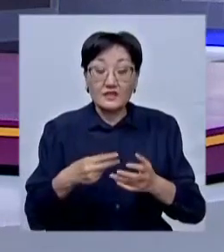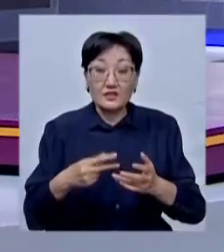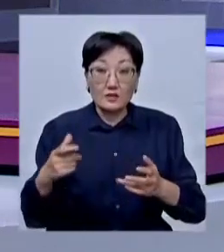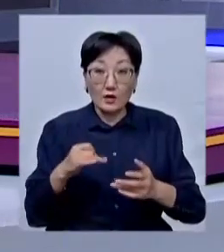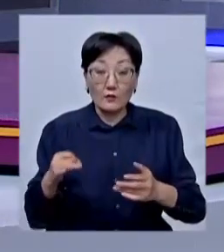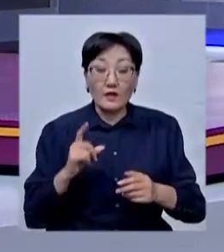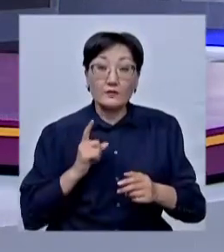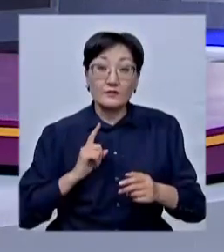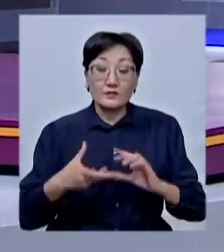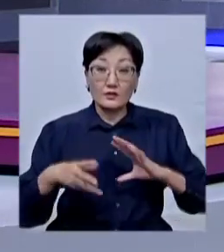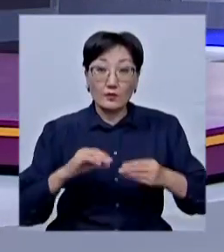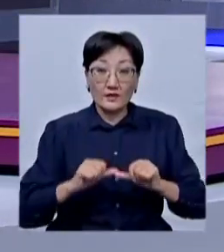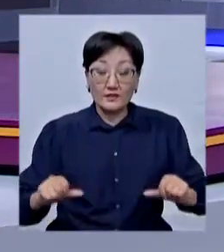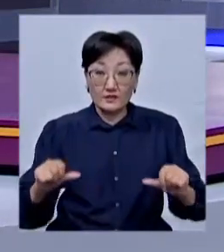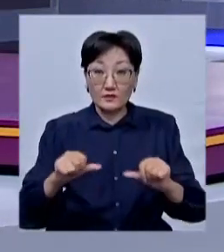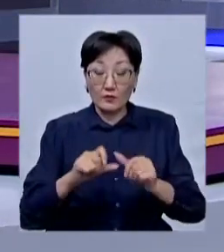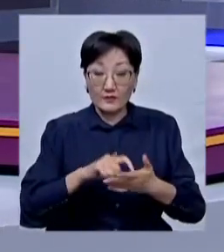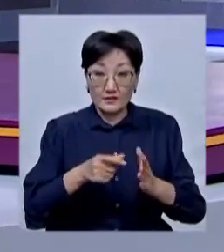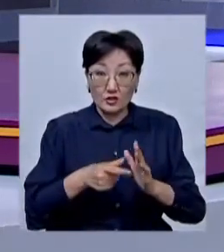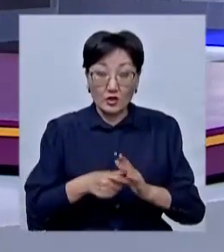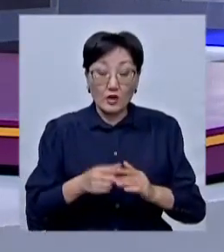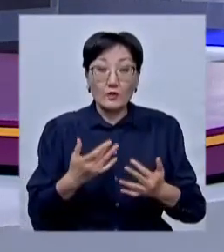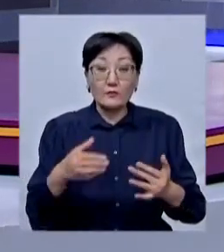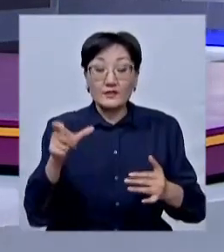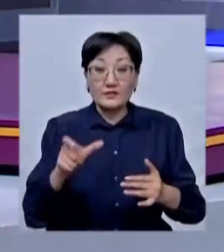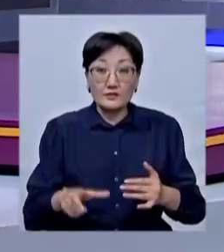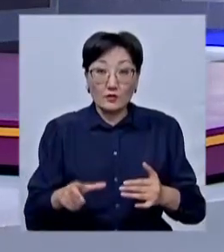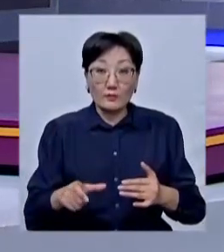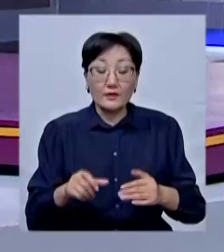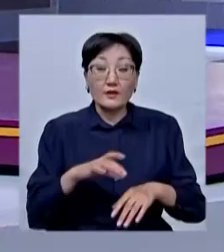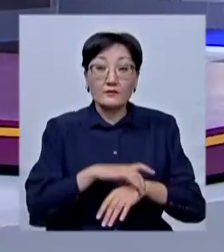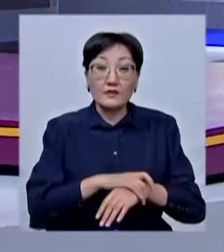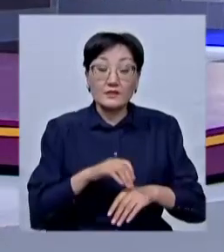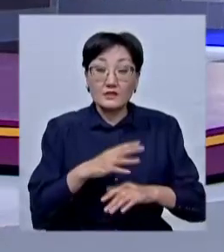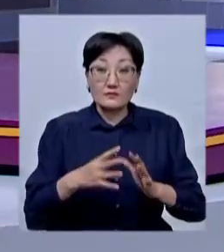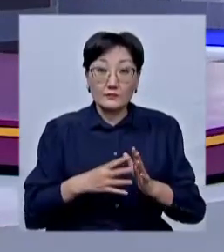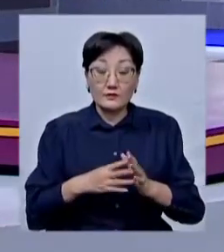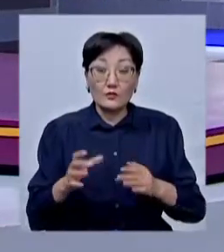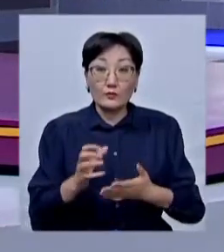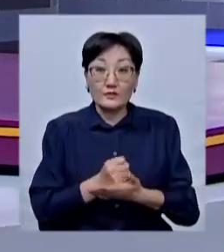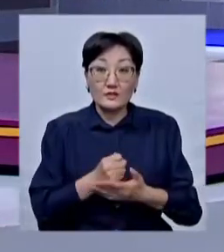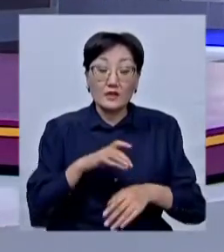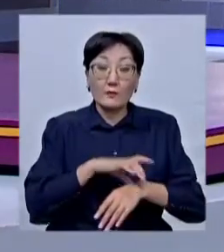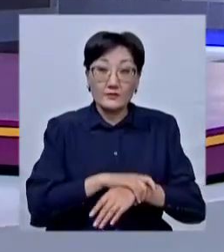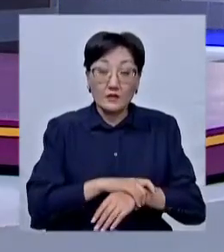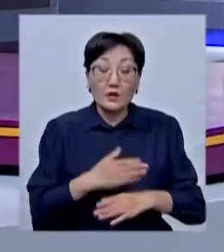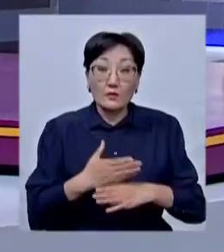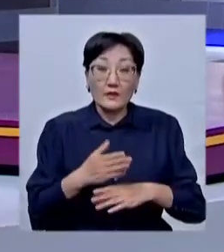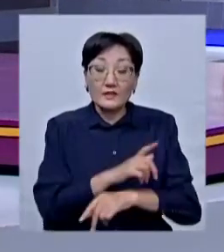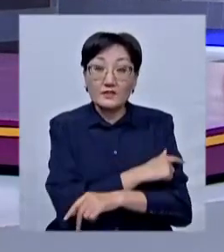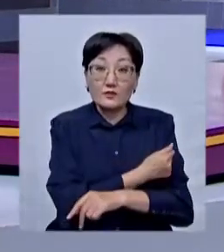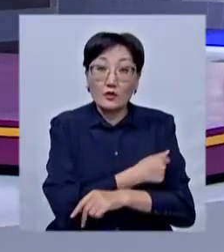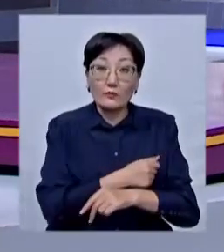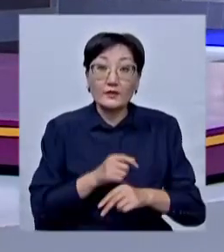и переждать результаты в карантинных стационарах. Сколько пассажиров с симптомами COVID-19 удалось обнаружить благодаря